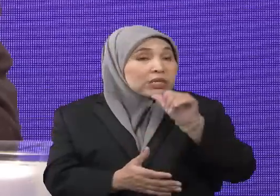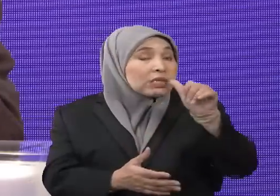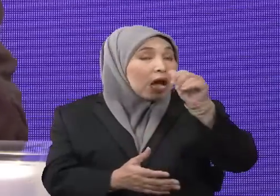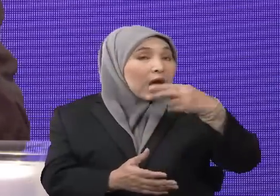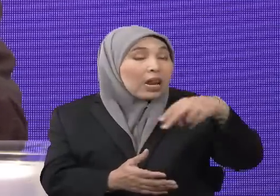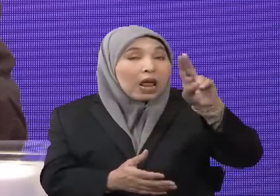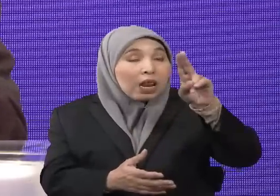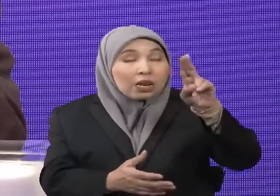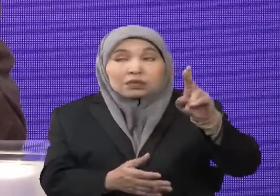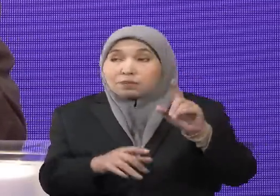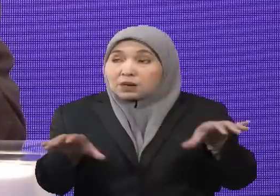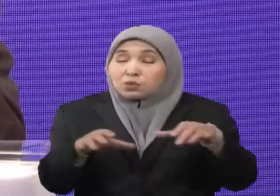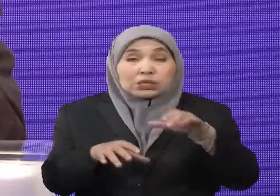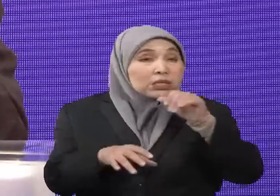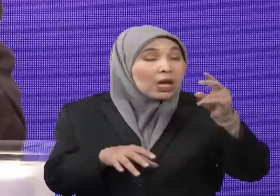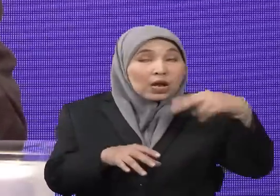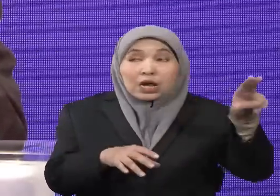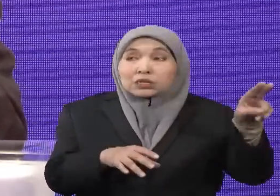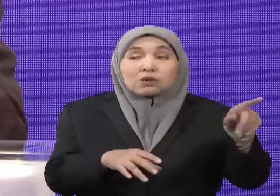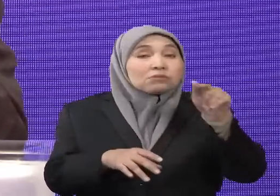yang membuat pelabuhan